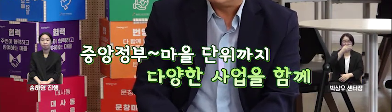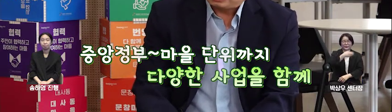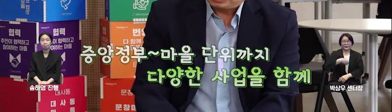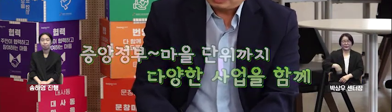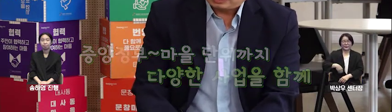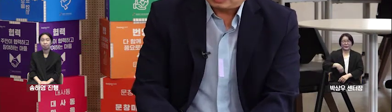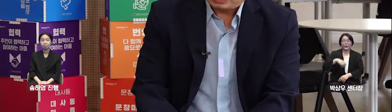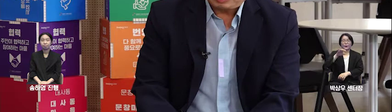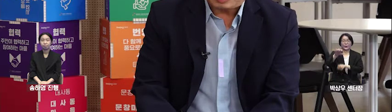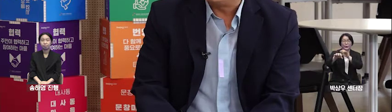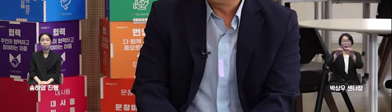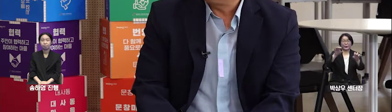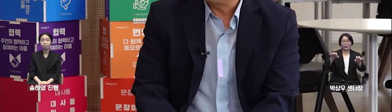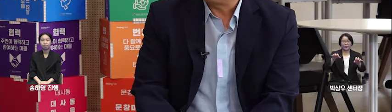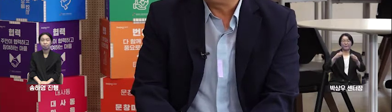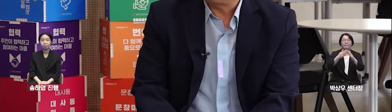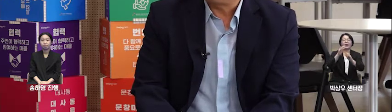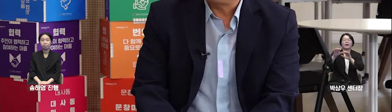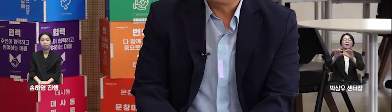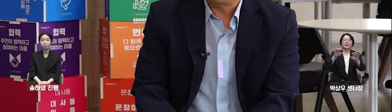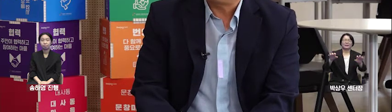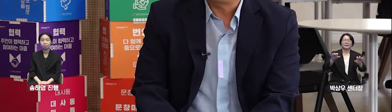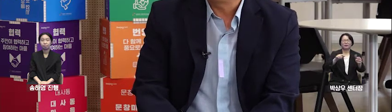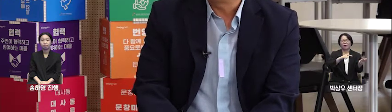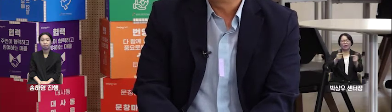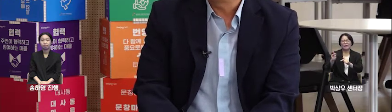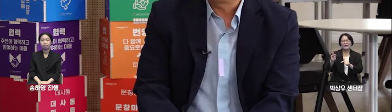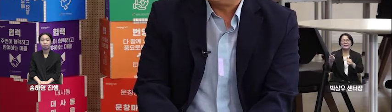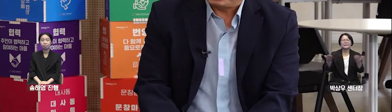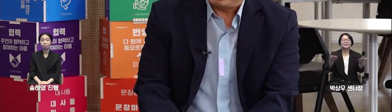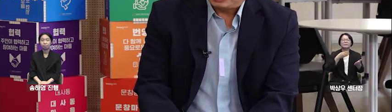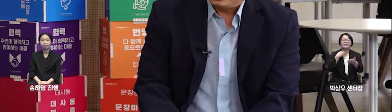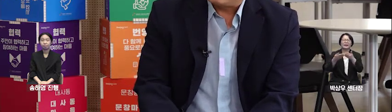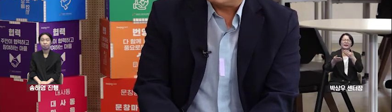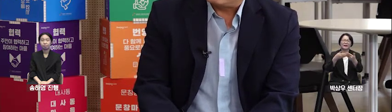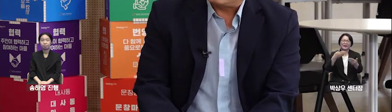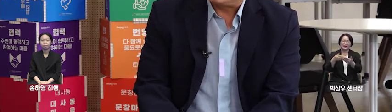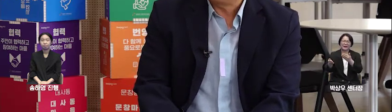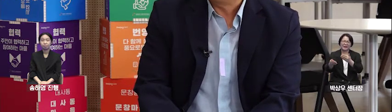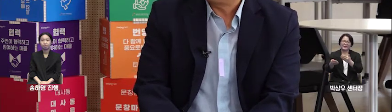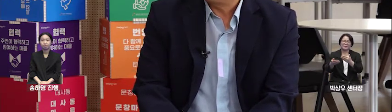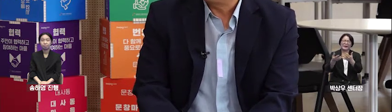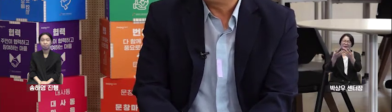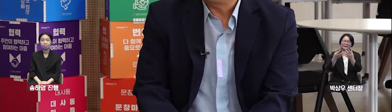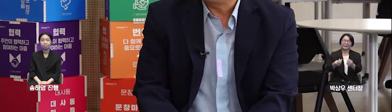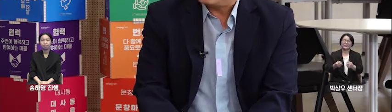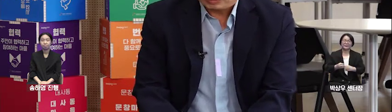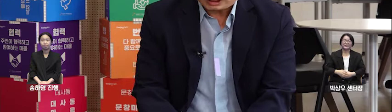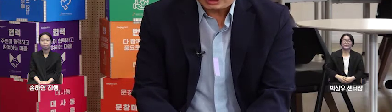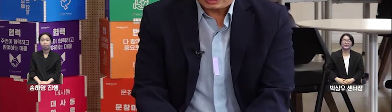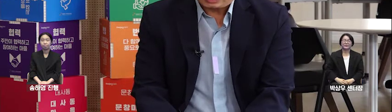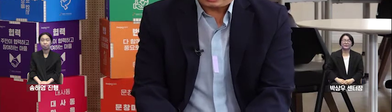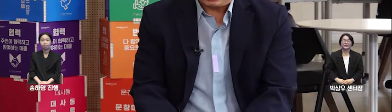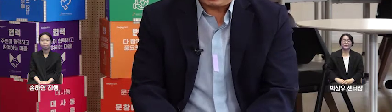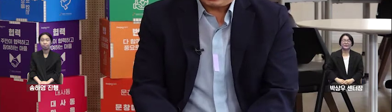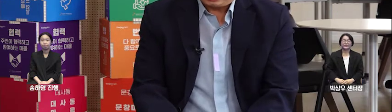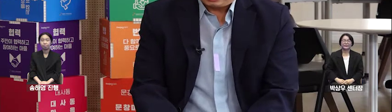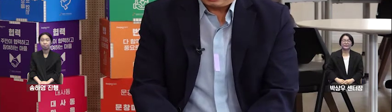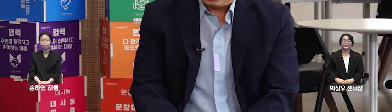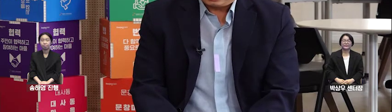기초시군구, 그다음에 마을 단위에서까지 막 여러 일들을 좀 들락날락 했던 것 같습니다.